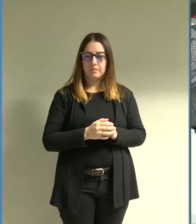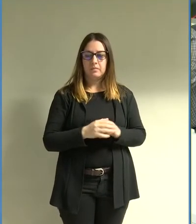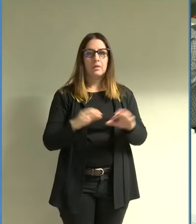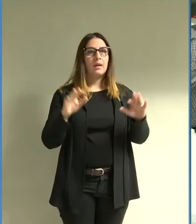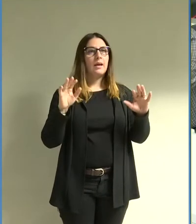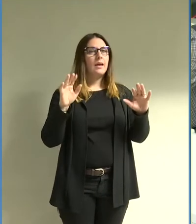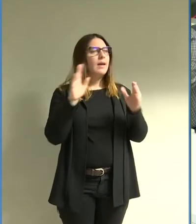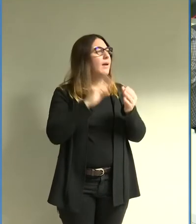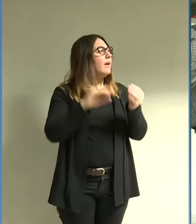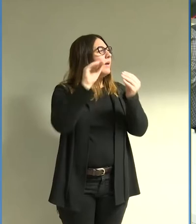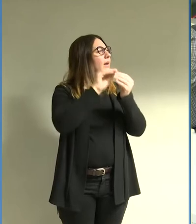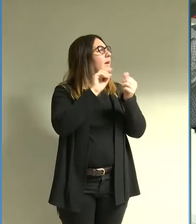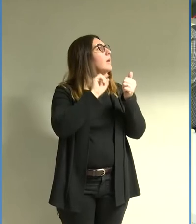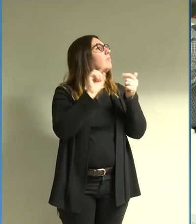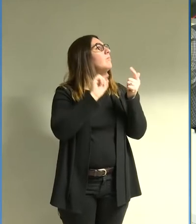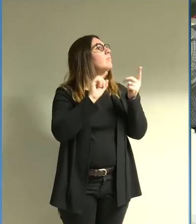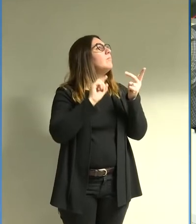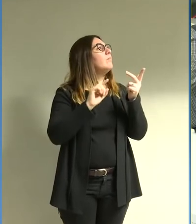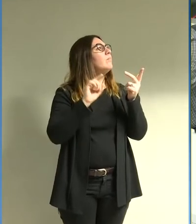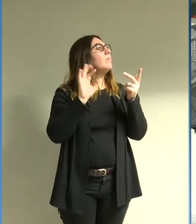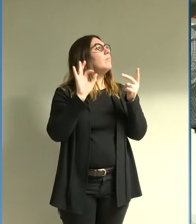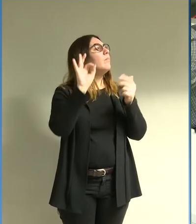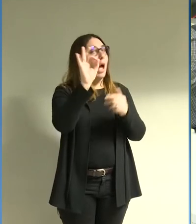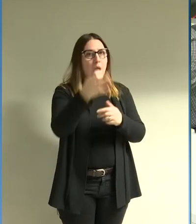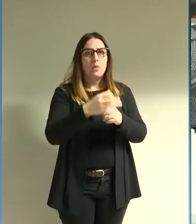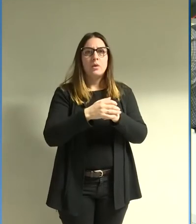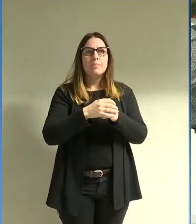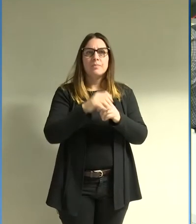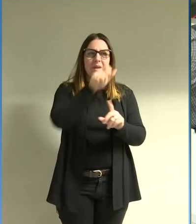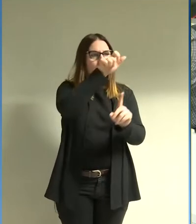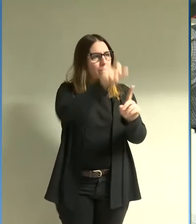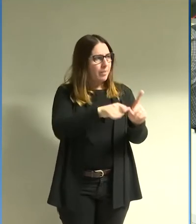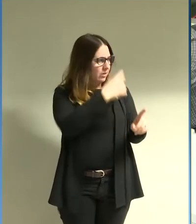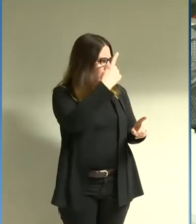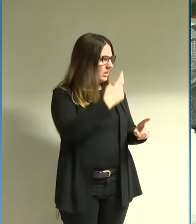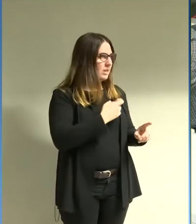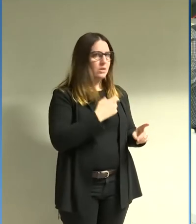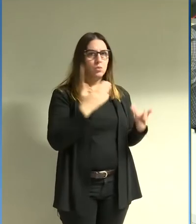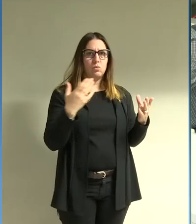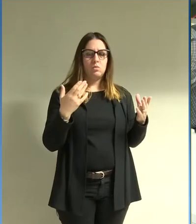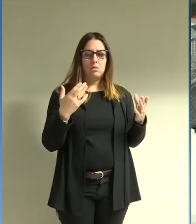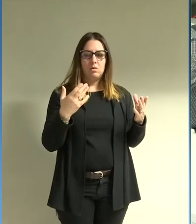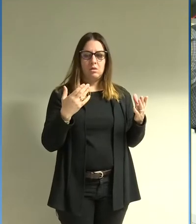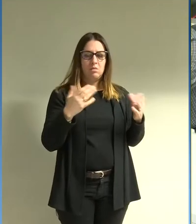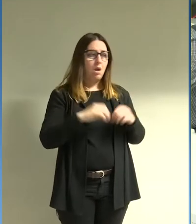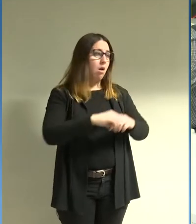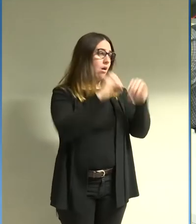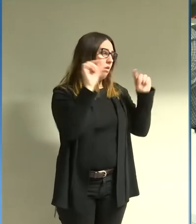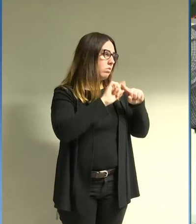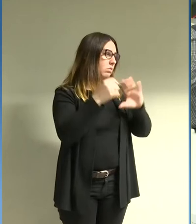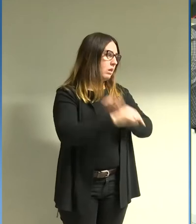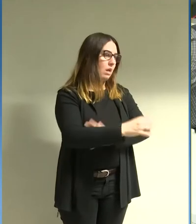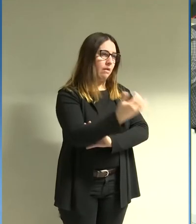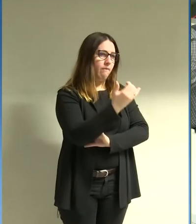sinon juste aussi la personne qui a posé cette question mais je n'avais pas vraiment envie de rentrer là dedans mais ne fait pas partie